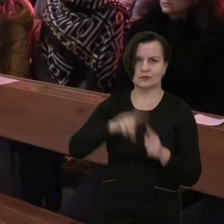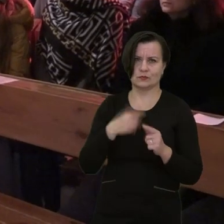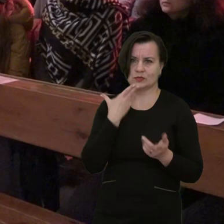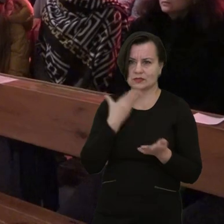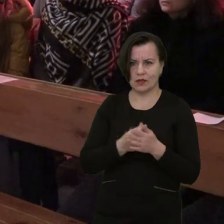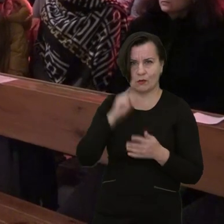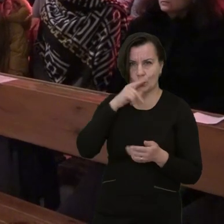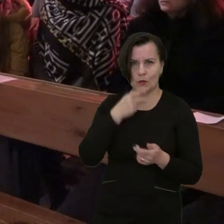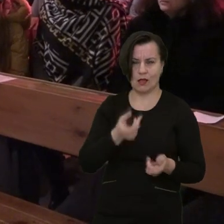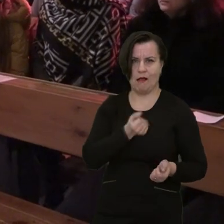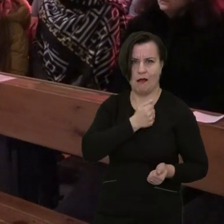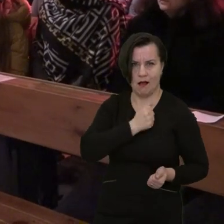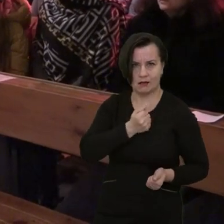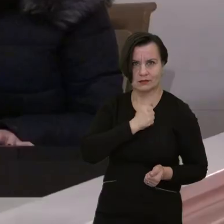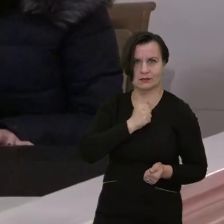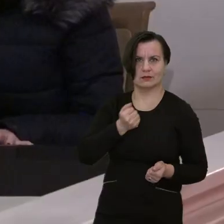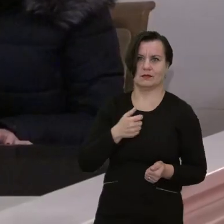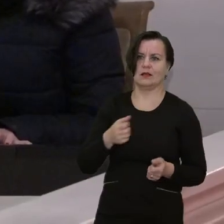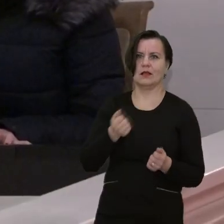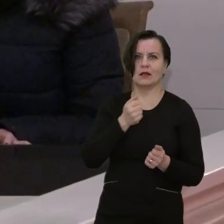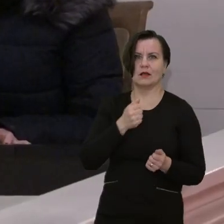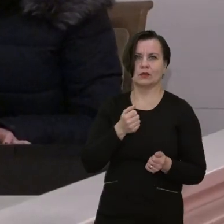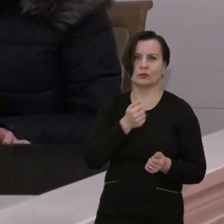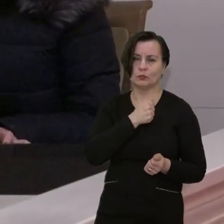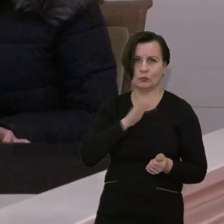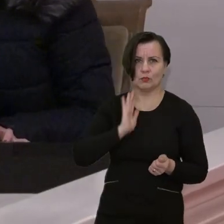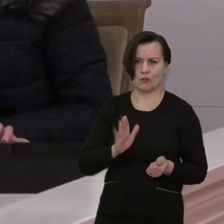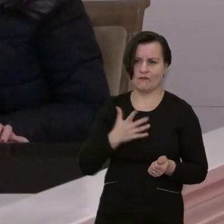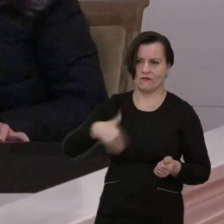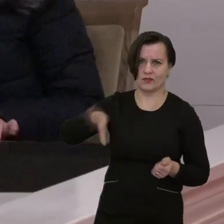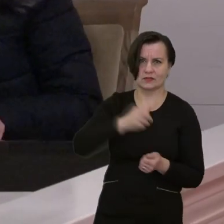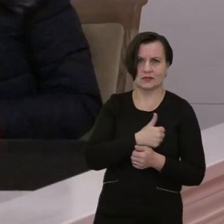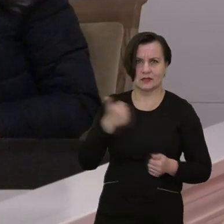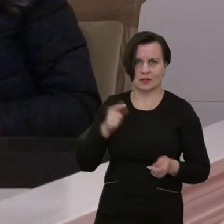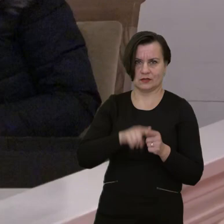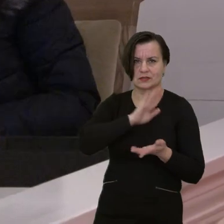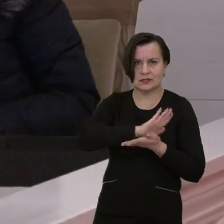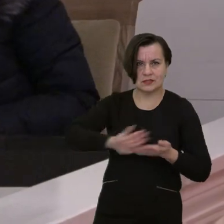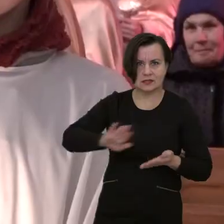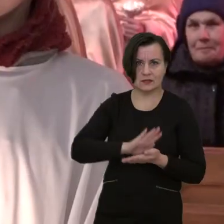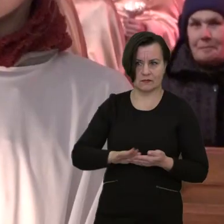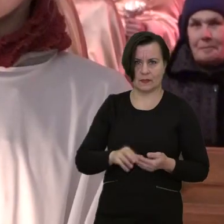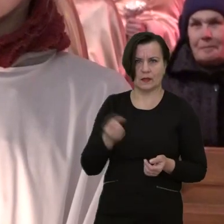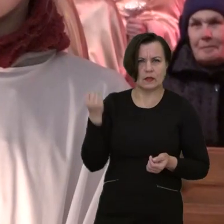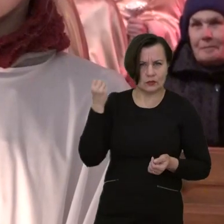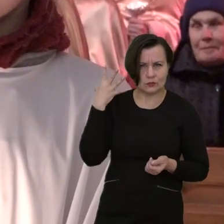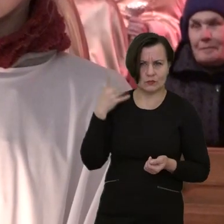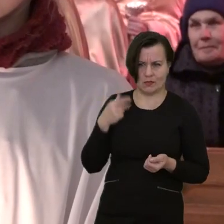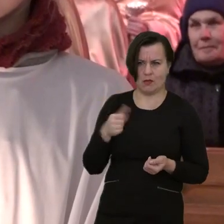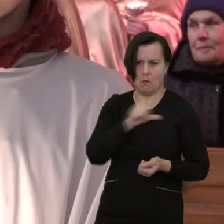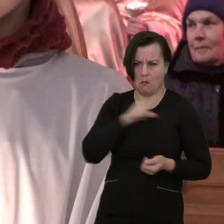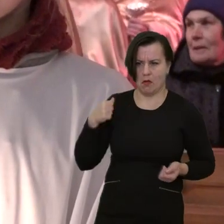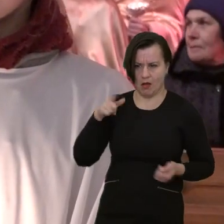atgailauti už savo nuodėmes, turim būti geri, turim išsivalyti. Ir suprantat, kaip šneka tai